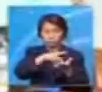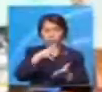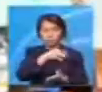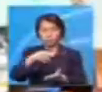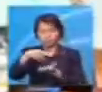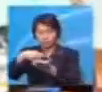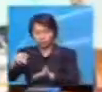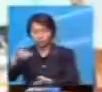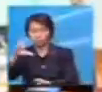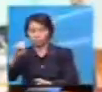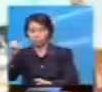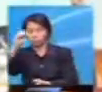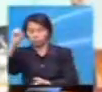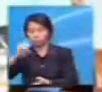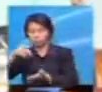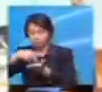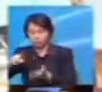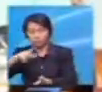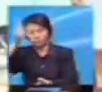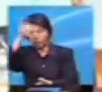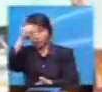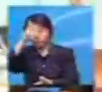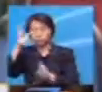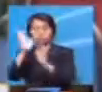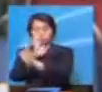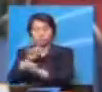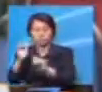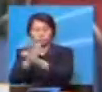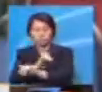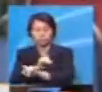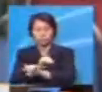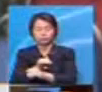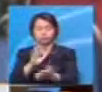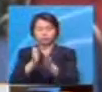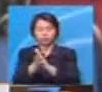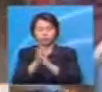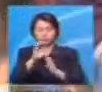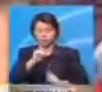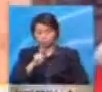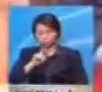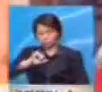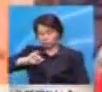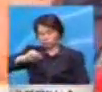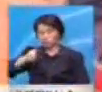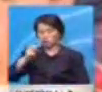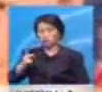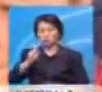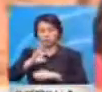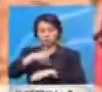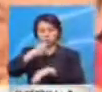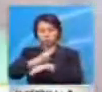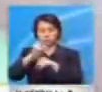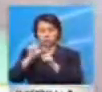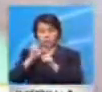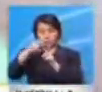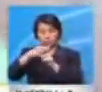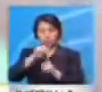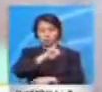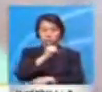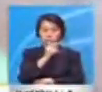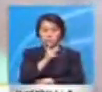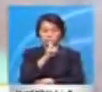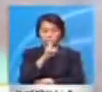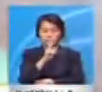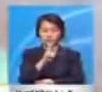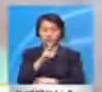dan 50% lagi daripada kerajaan Negeri Sarawak ke arah itu satu jawatankuasa teknikal telah ditubuhkan antara jabatan kerja Raya